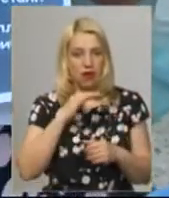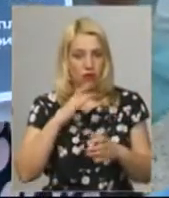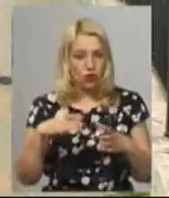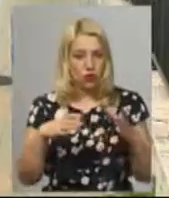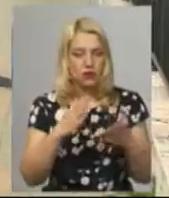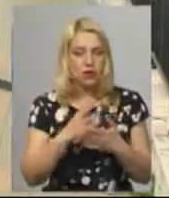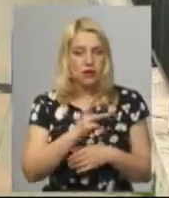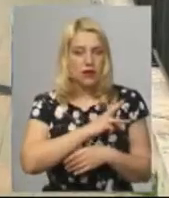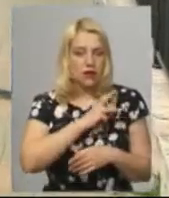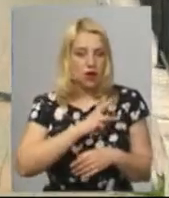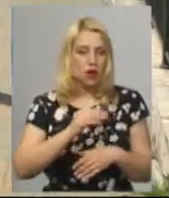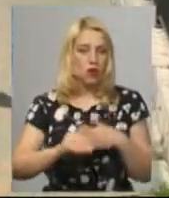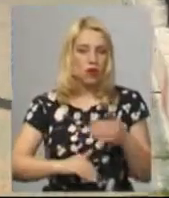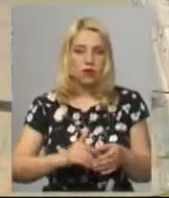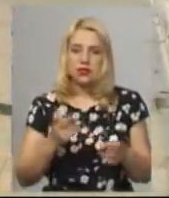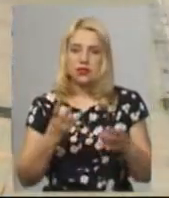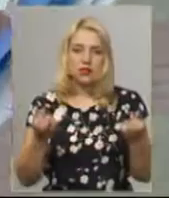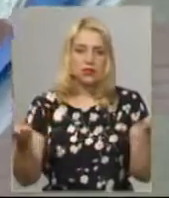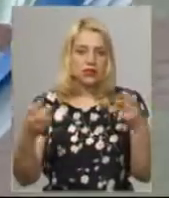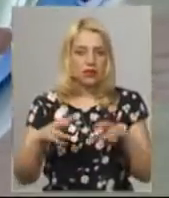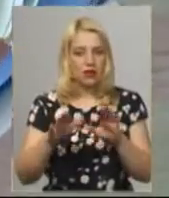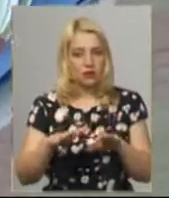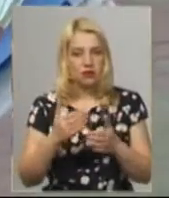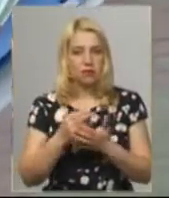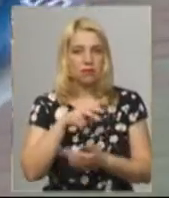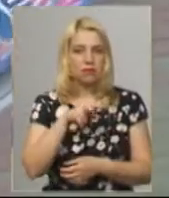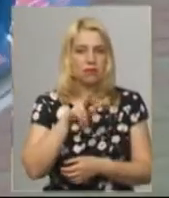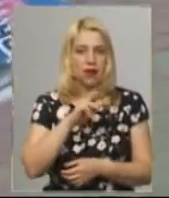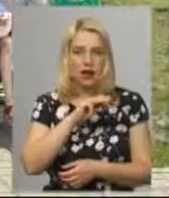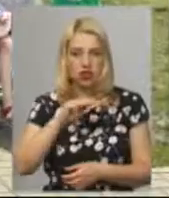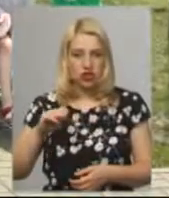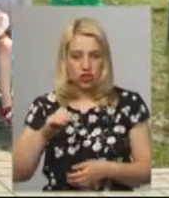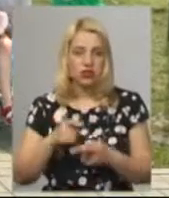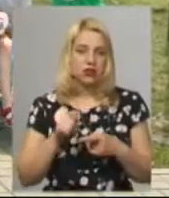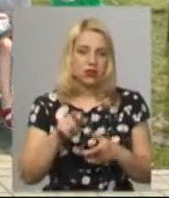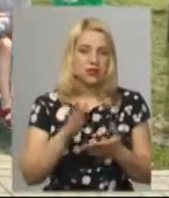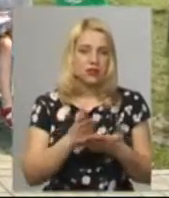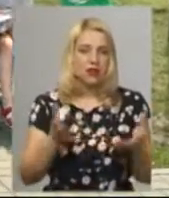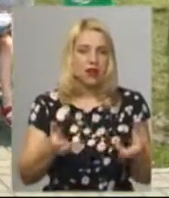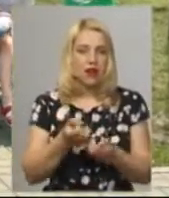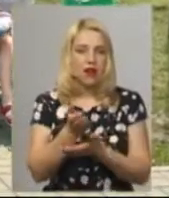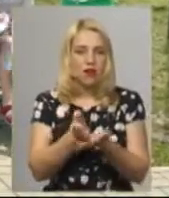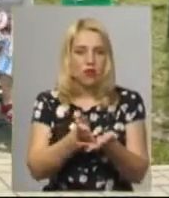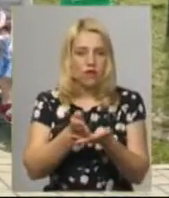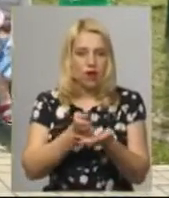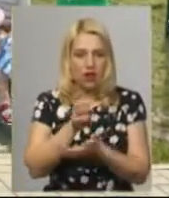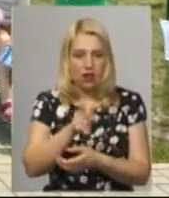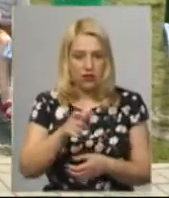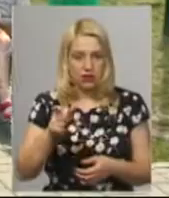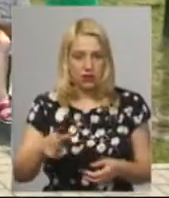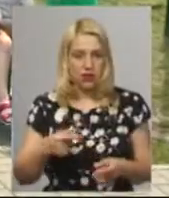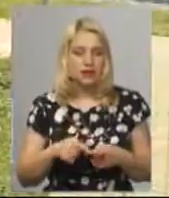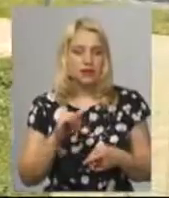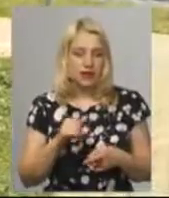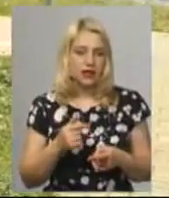водойми, маєте намір купатися, то це робити тільки в спеціально обладнаних місцях, тобто пляжі, де є рятувальники, де перевірені